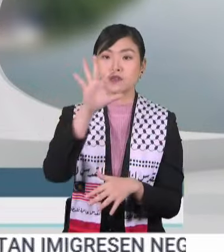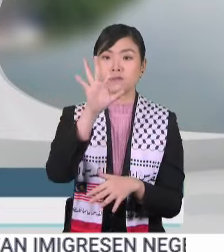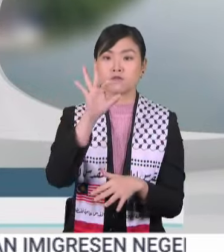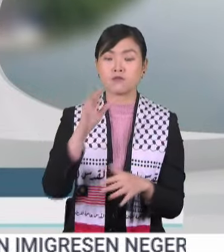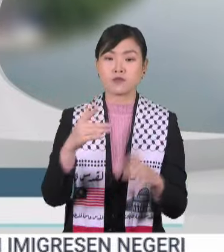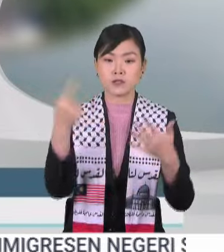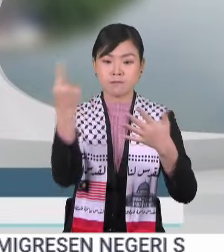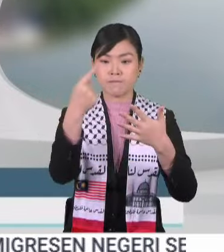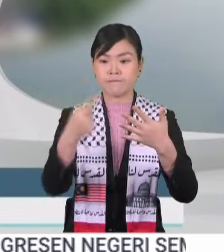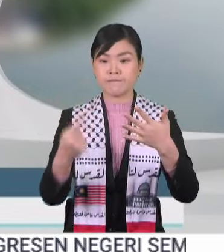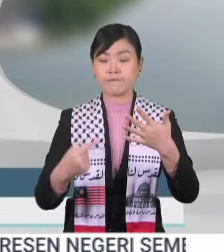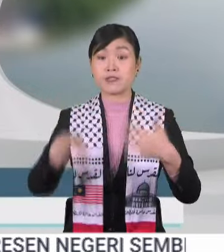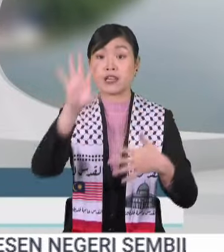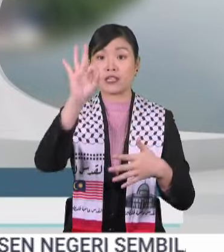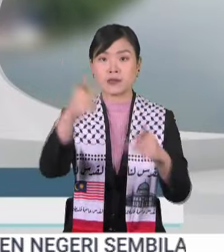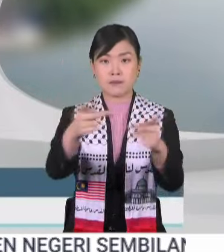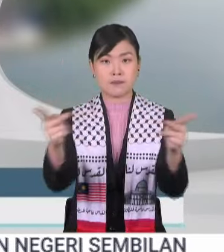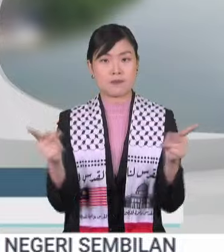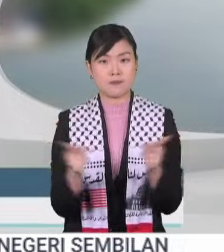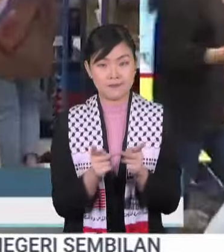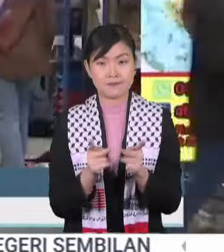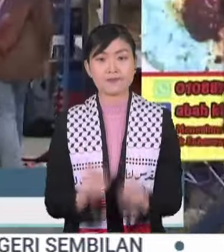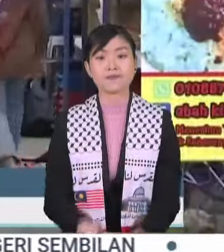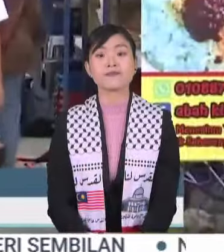Aru damai dan indah